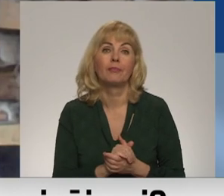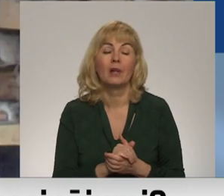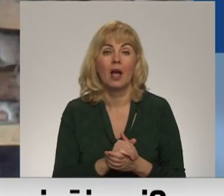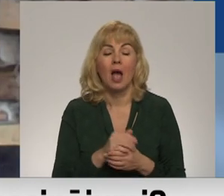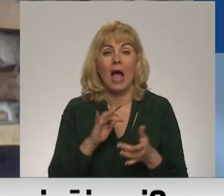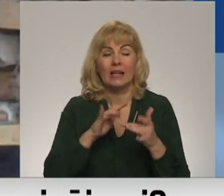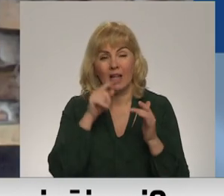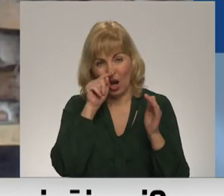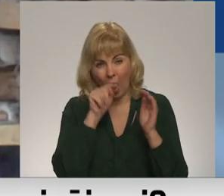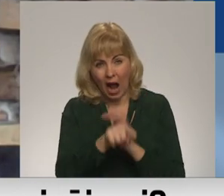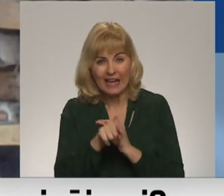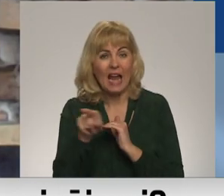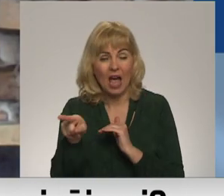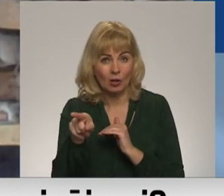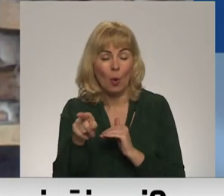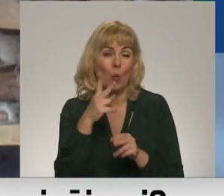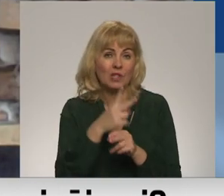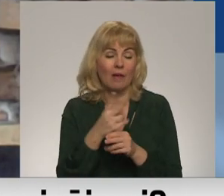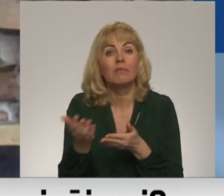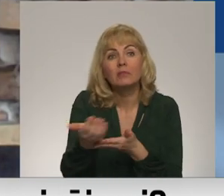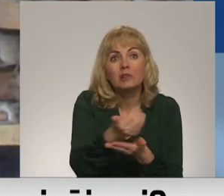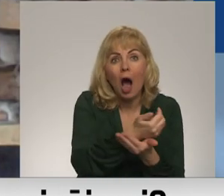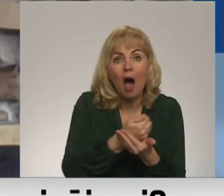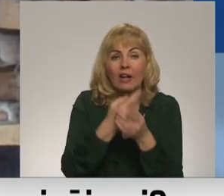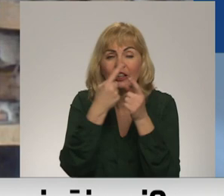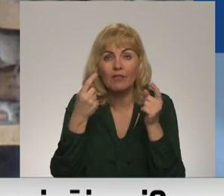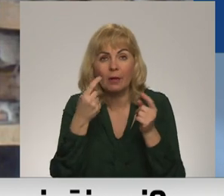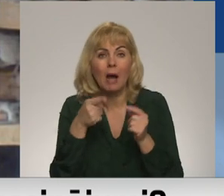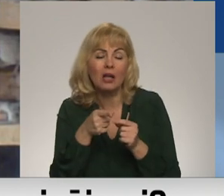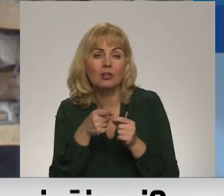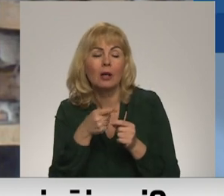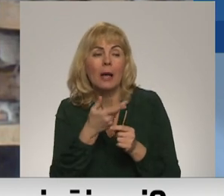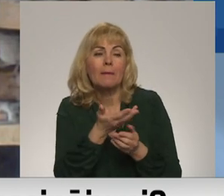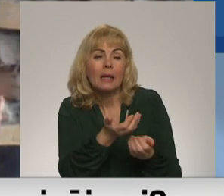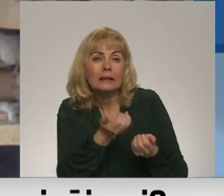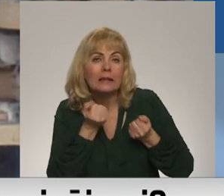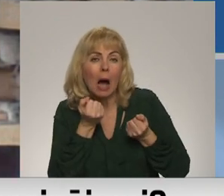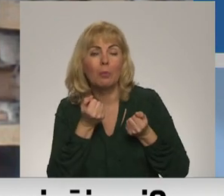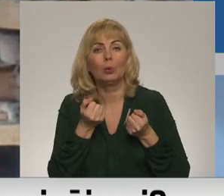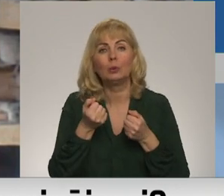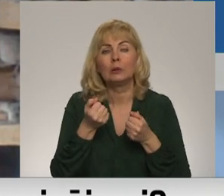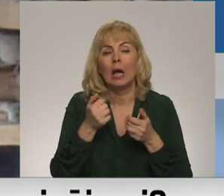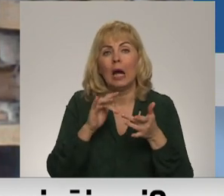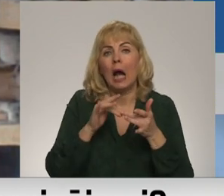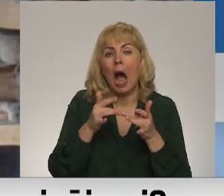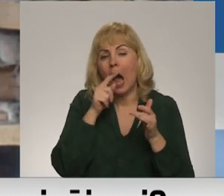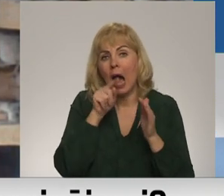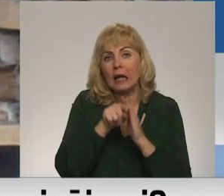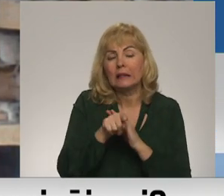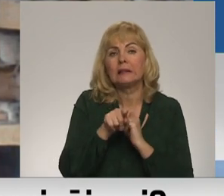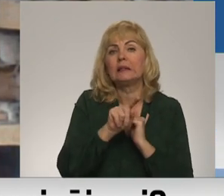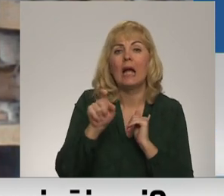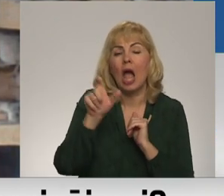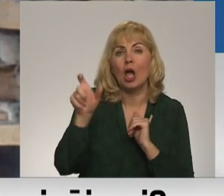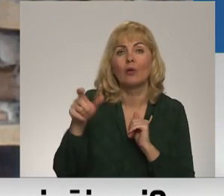hakeri, kuru uzdevums ir savākt kaut kādu informāciju, vai teiksim, izmainīt kādu informāciju, vai ir arī hakeru vienības pasaulē, kur uzdevums